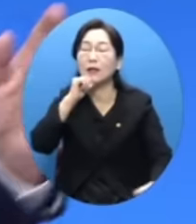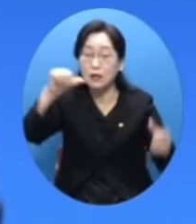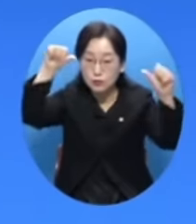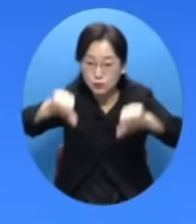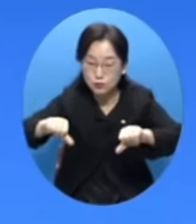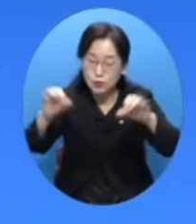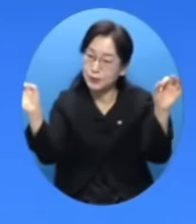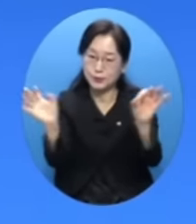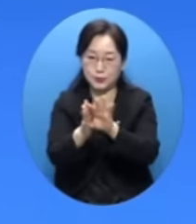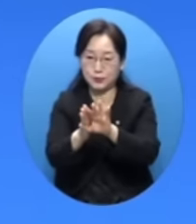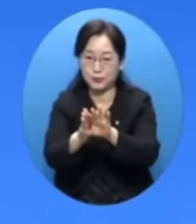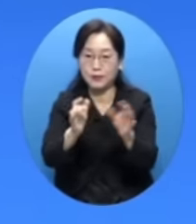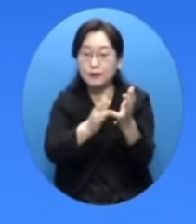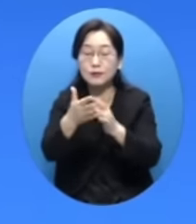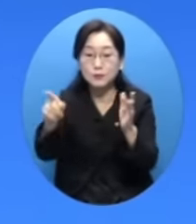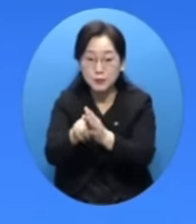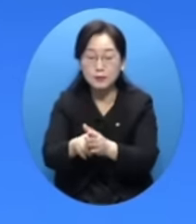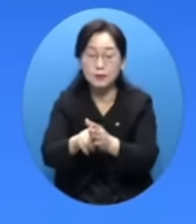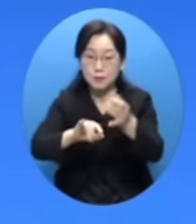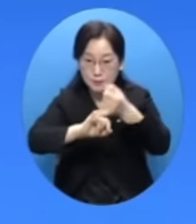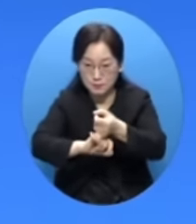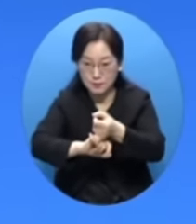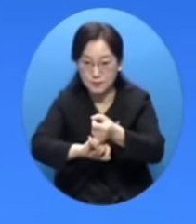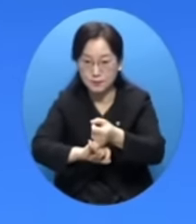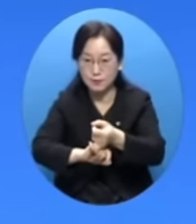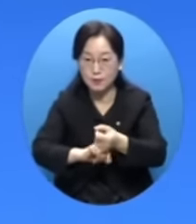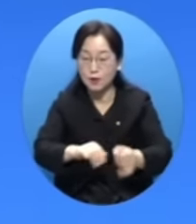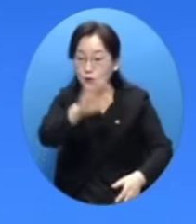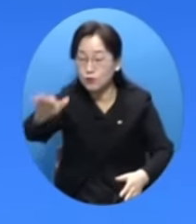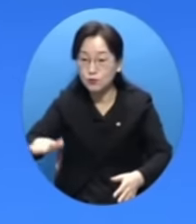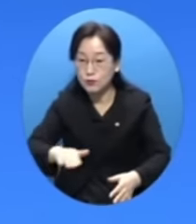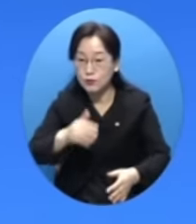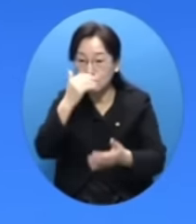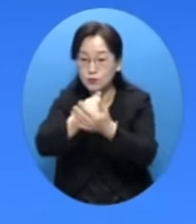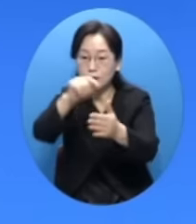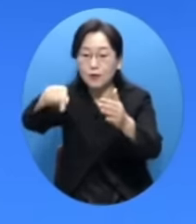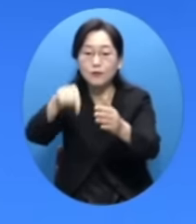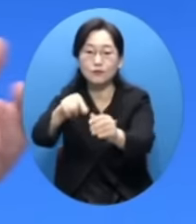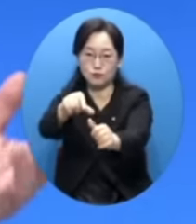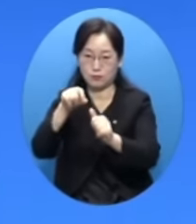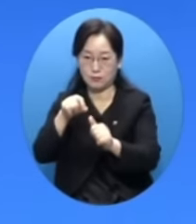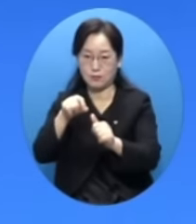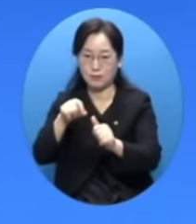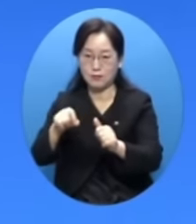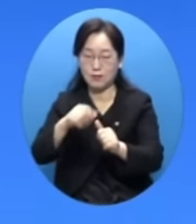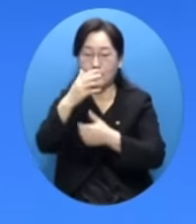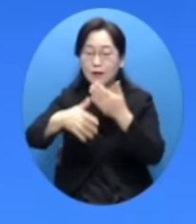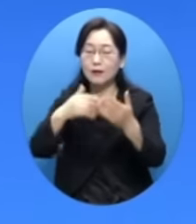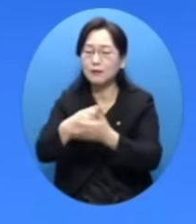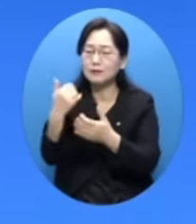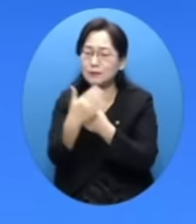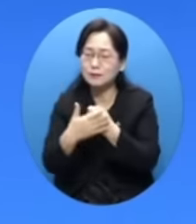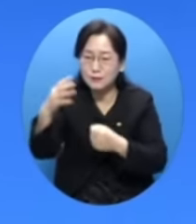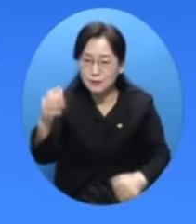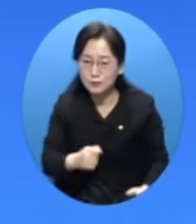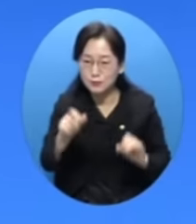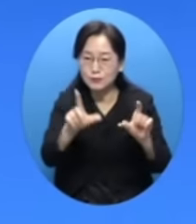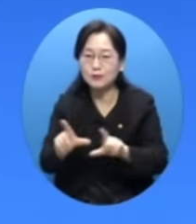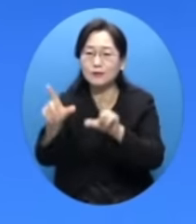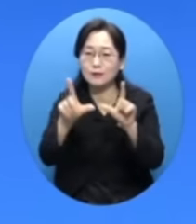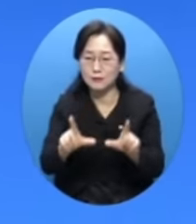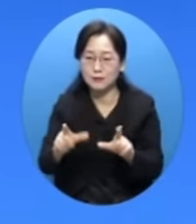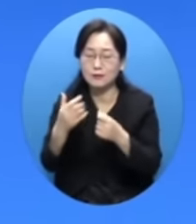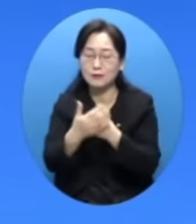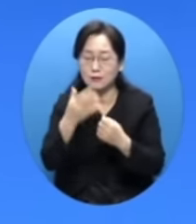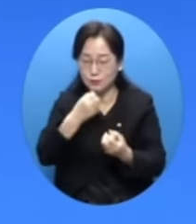것입니다. 예수 믿기만 하면 우리가 죄 가운데 구원받고 우리가 하나님의 가운데 살아가는 놀라운 은혜와